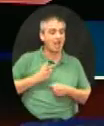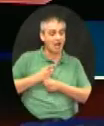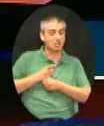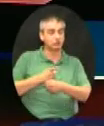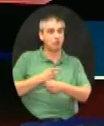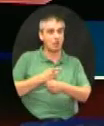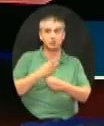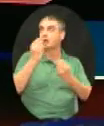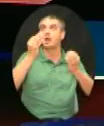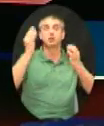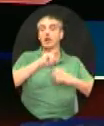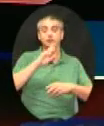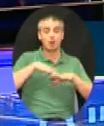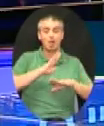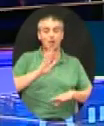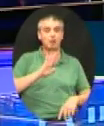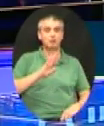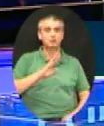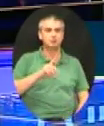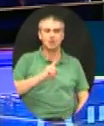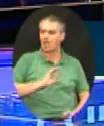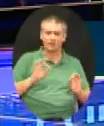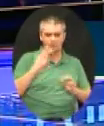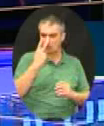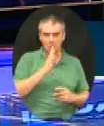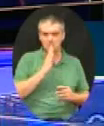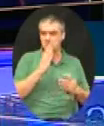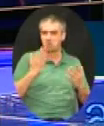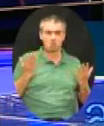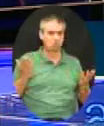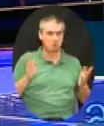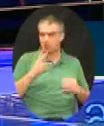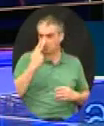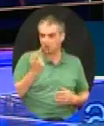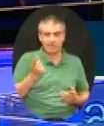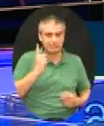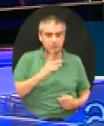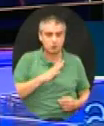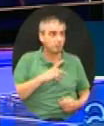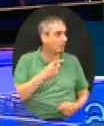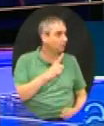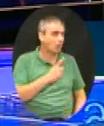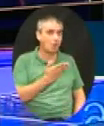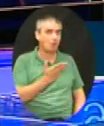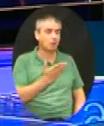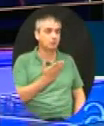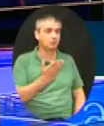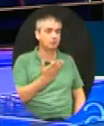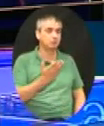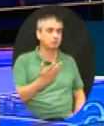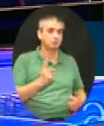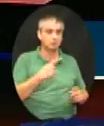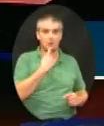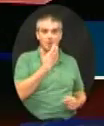השריון, שזה קודש קודשים, אסור לגוע בדבר הזה. אף אחד לא ראה בזה בעיה, אף אחד לא ראה בזה איום. אתה לא מוצא שמה שאומר